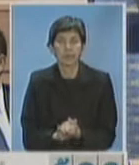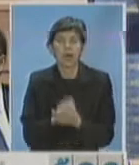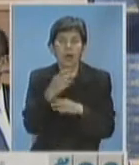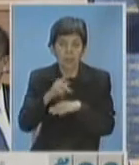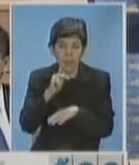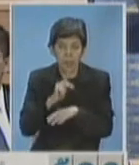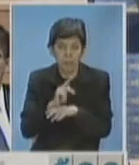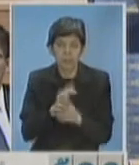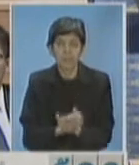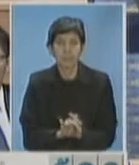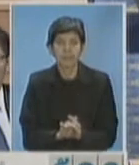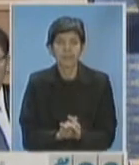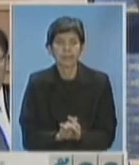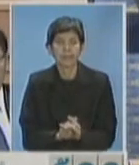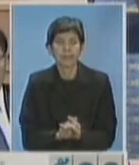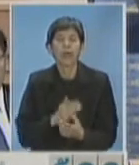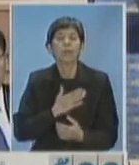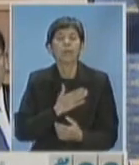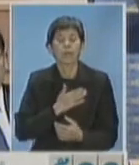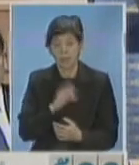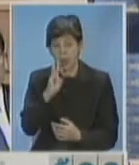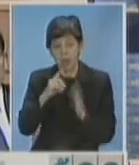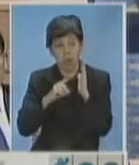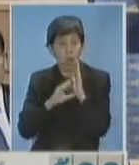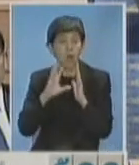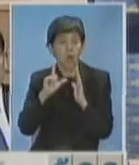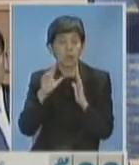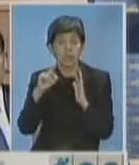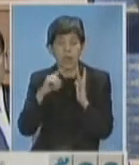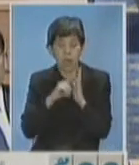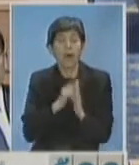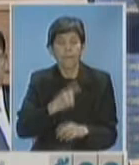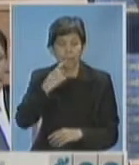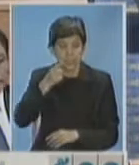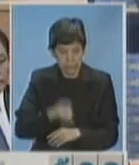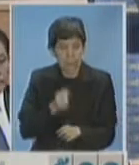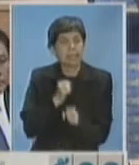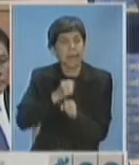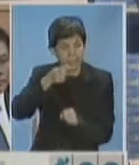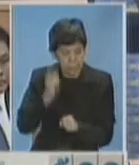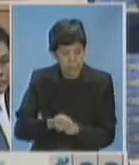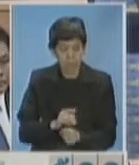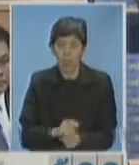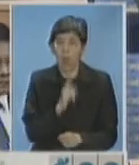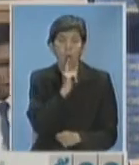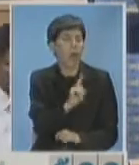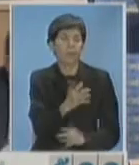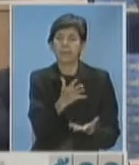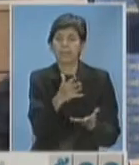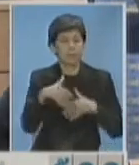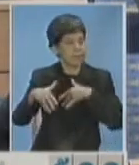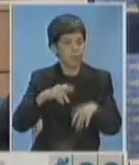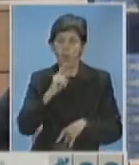ธานที่เคารพกระผมนายวัชระเพชรทองพูดจริงทำจริงไม่เคยใส่ร้ายประชา